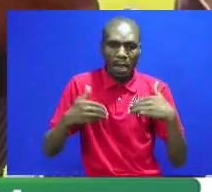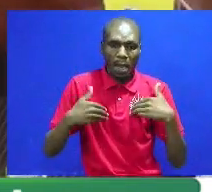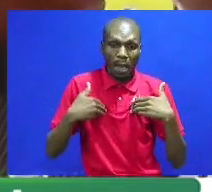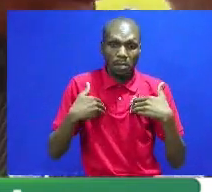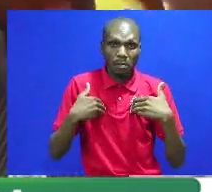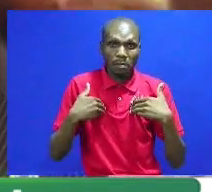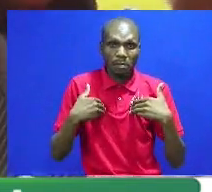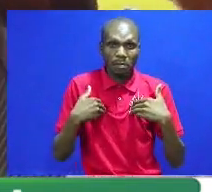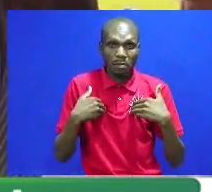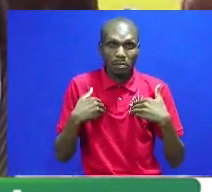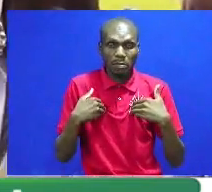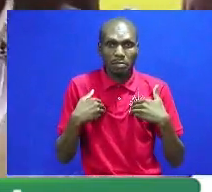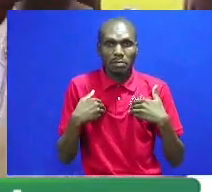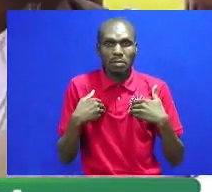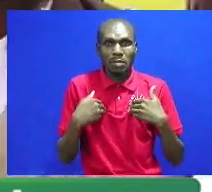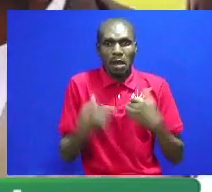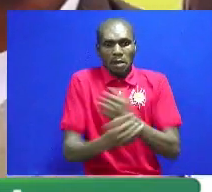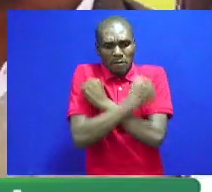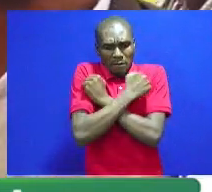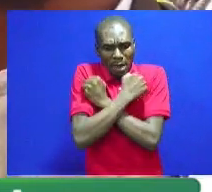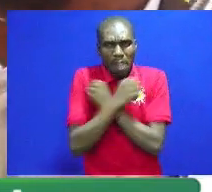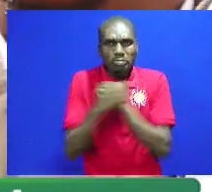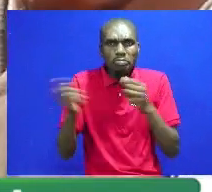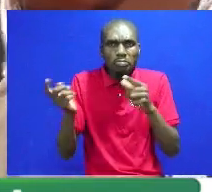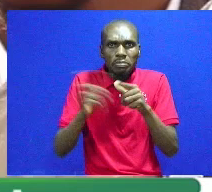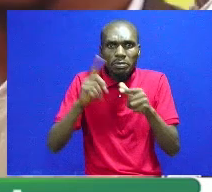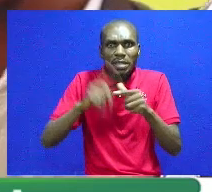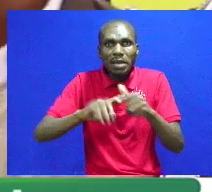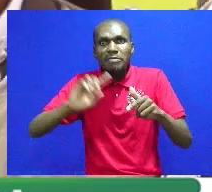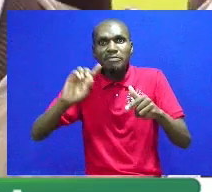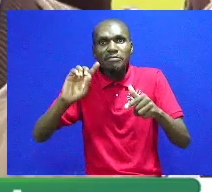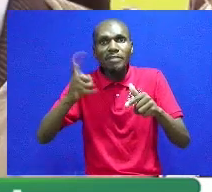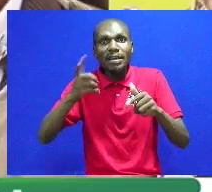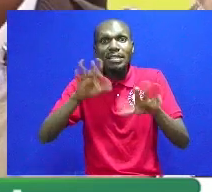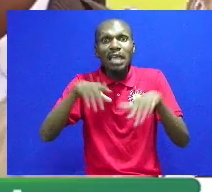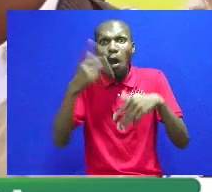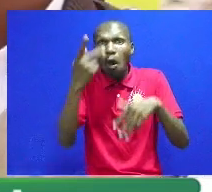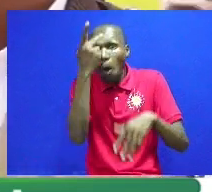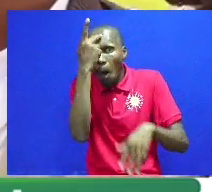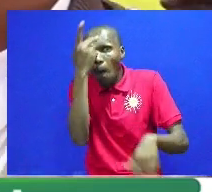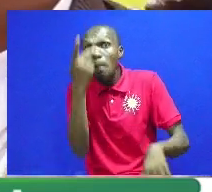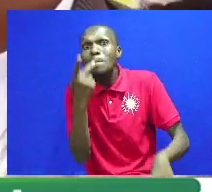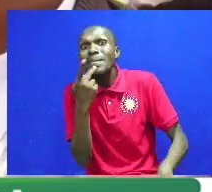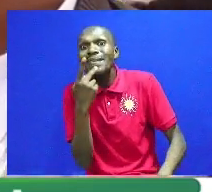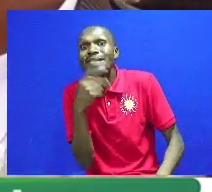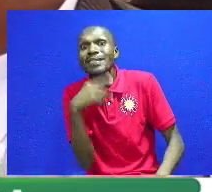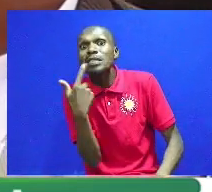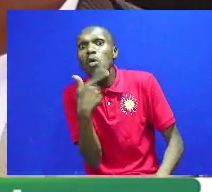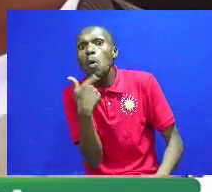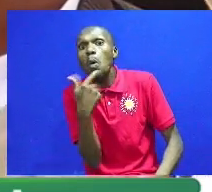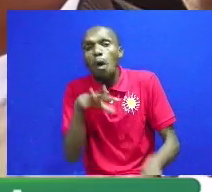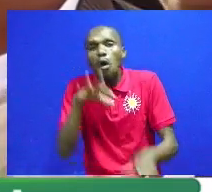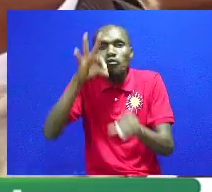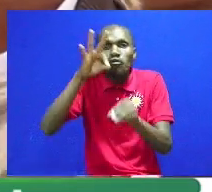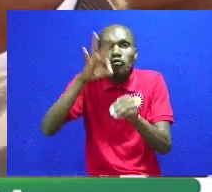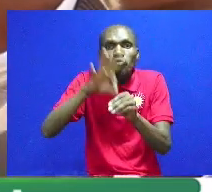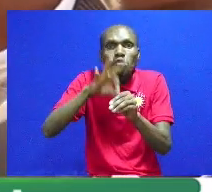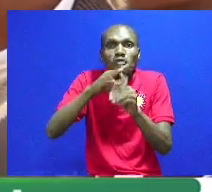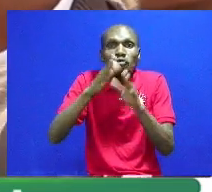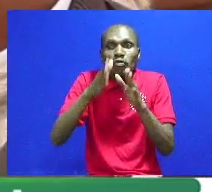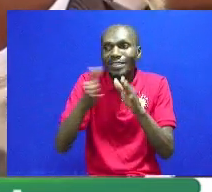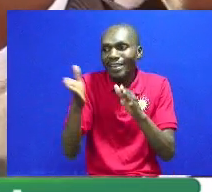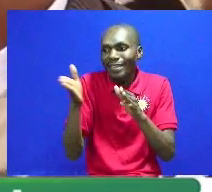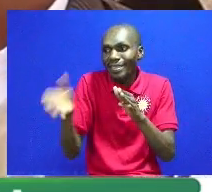oguancha nerangenene. Bara first bara rigere status yo moibori, onye karu mwaki kuro okurue constituency